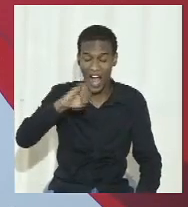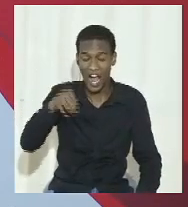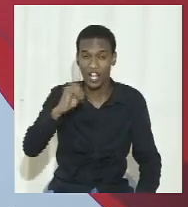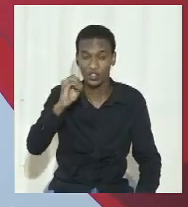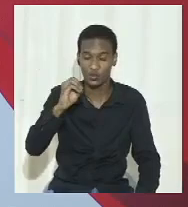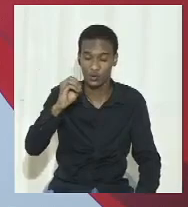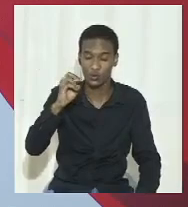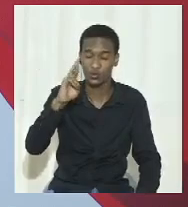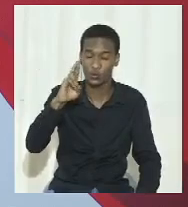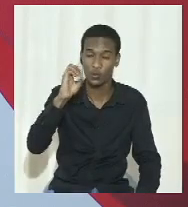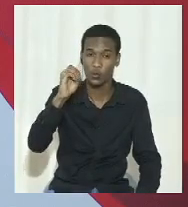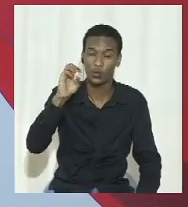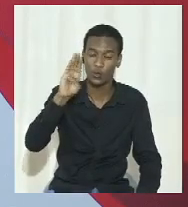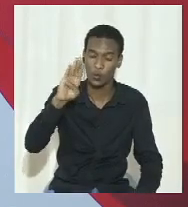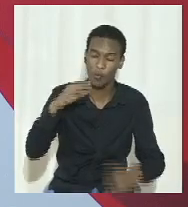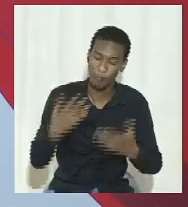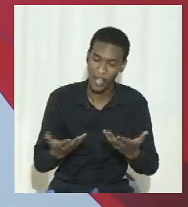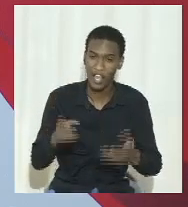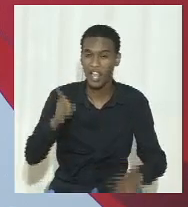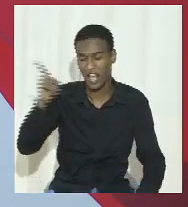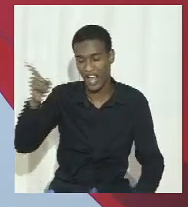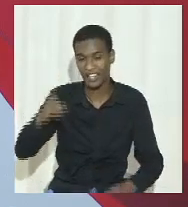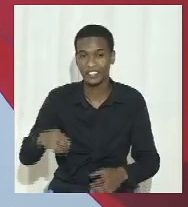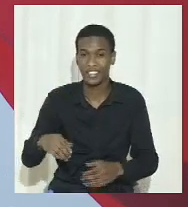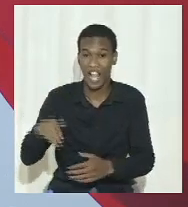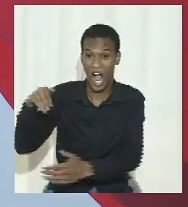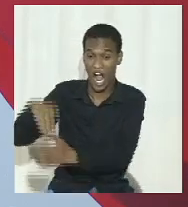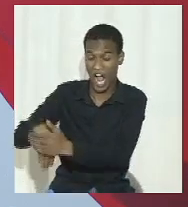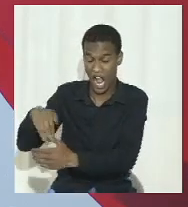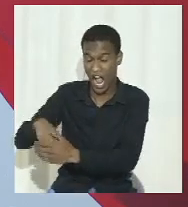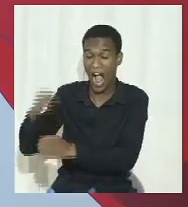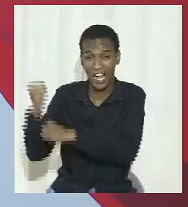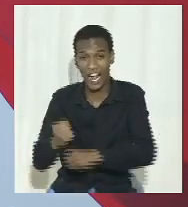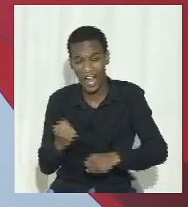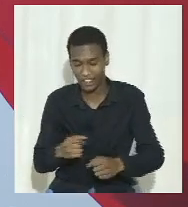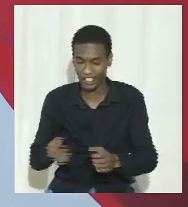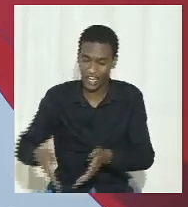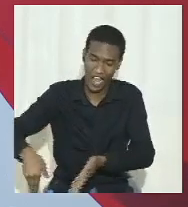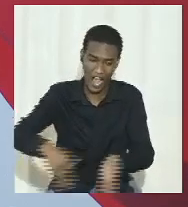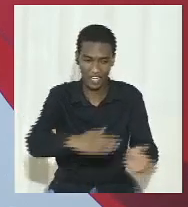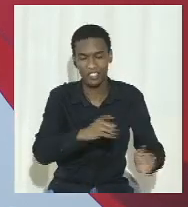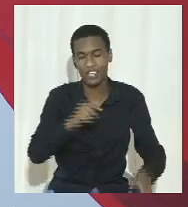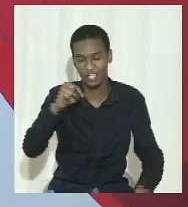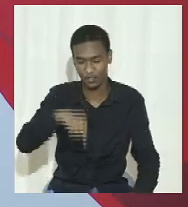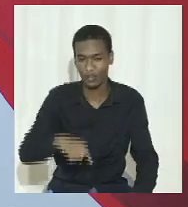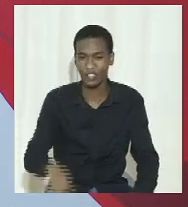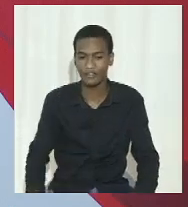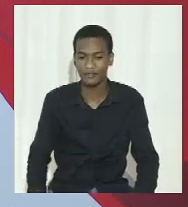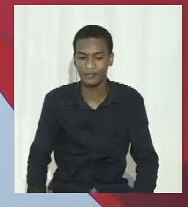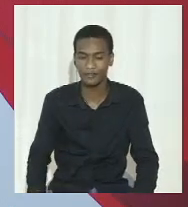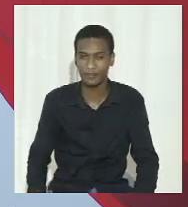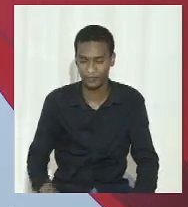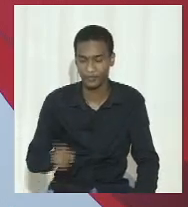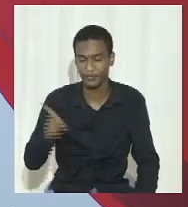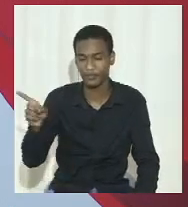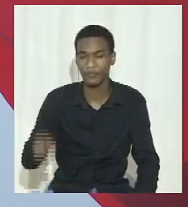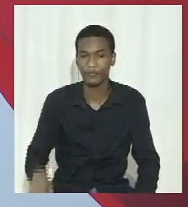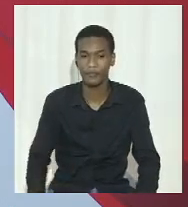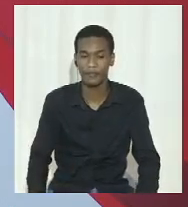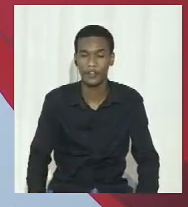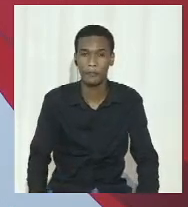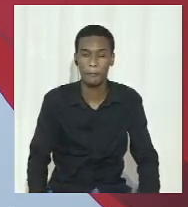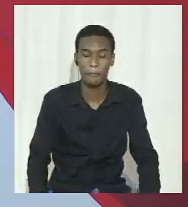anivon'ny zandarimarim-pirenena tetsy akady lalana androany raha nitatitra entiny Ketari Vila, Lovasoa José sy Joel